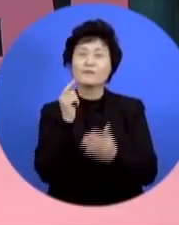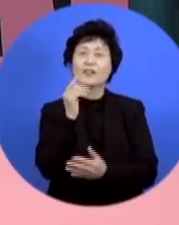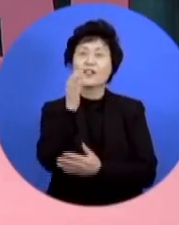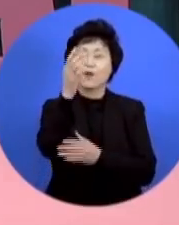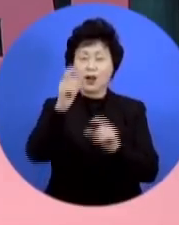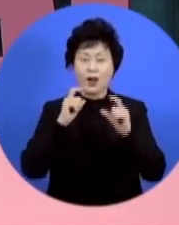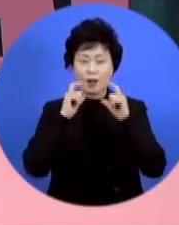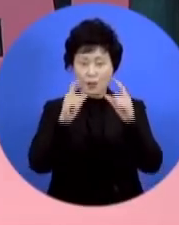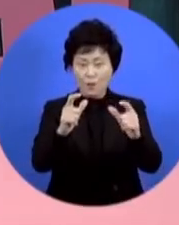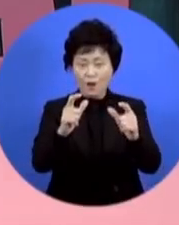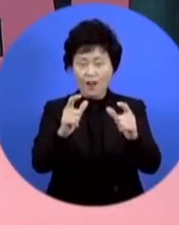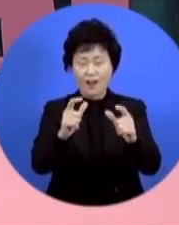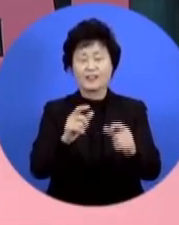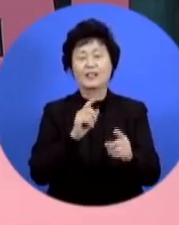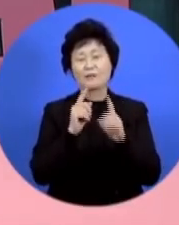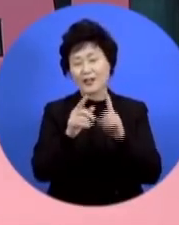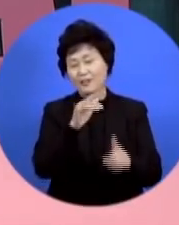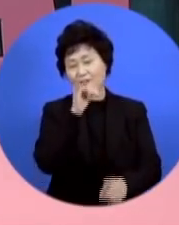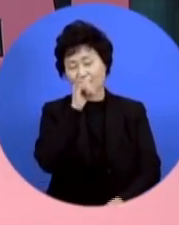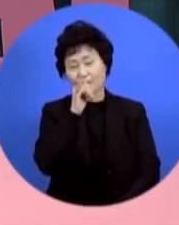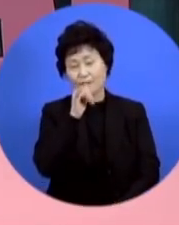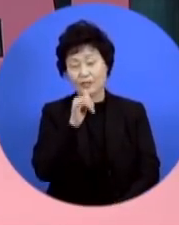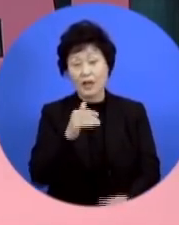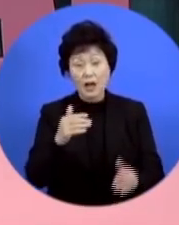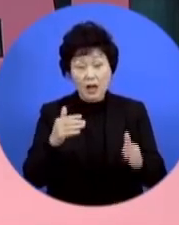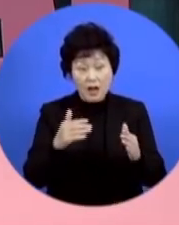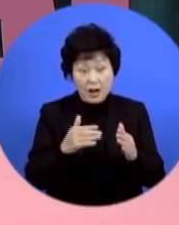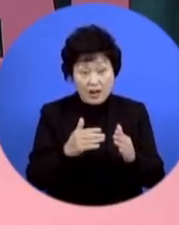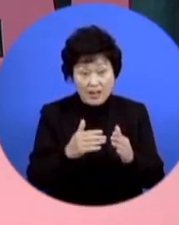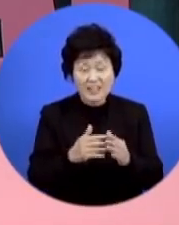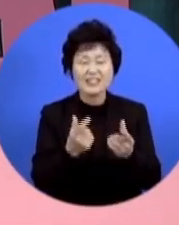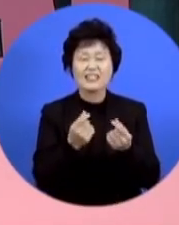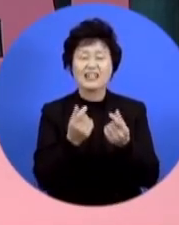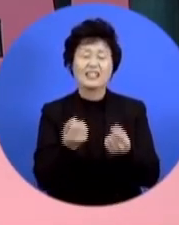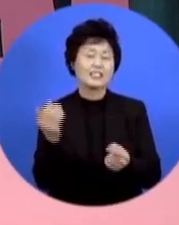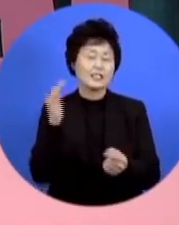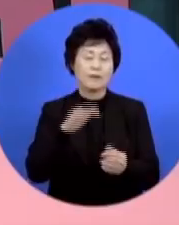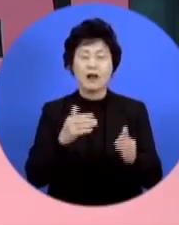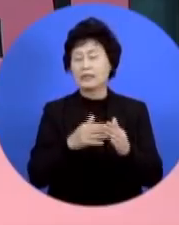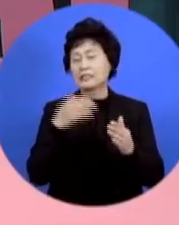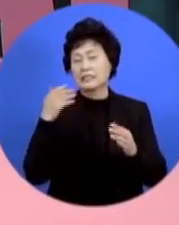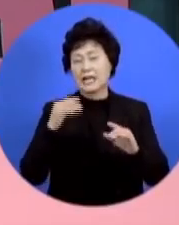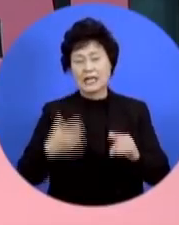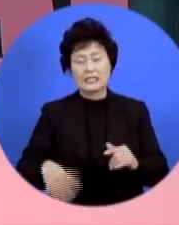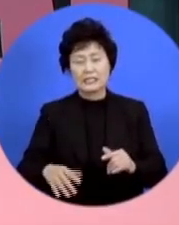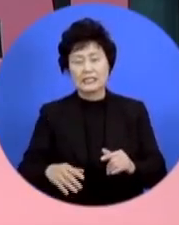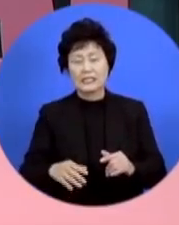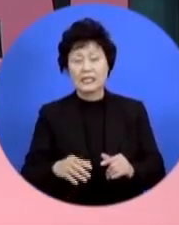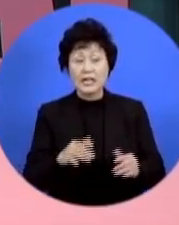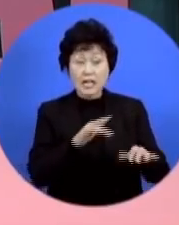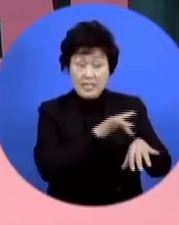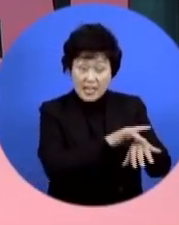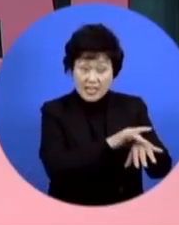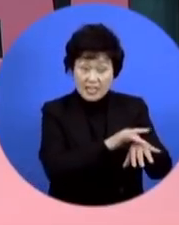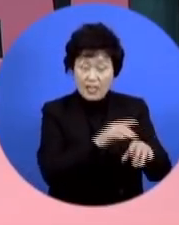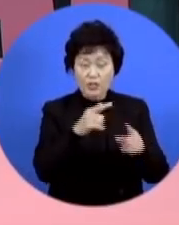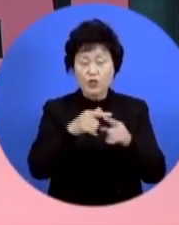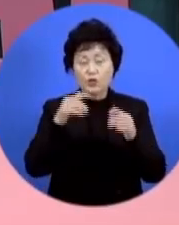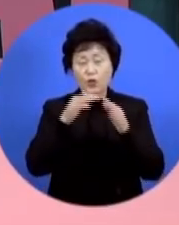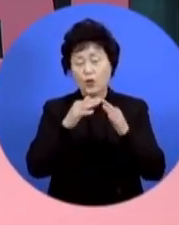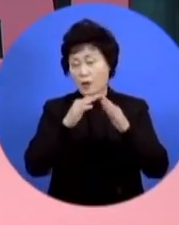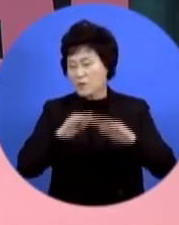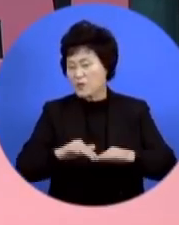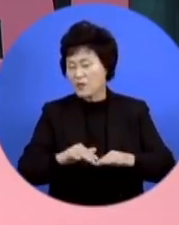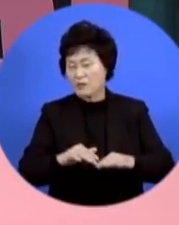시작이다. 사탄은 결코 이런 식으로 교회를 무너뜨릴 수 없고 이제부터 위대한 대반격이 시작될 것이다. 저는